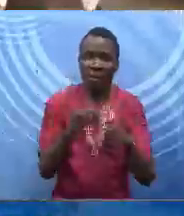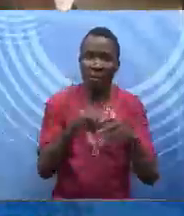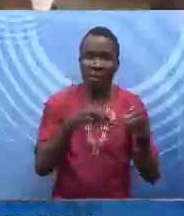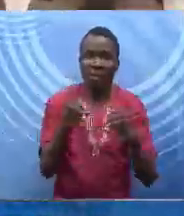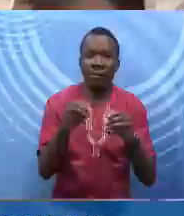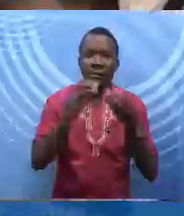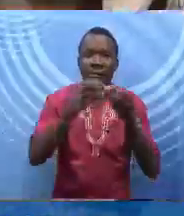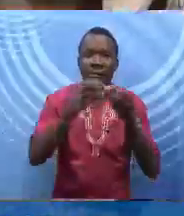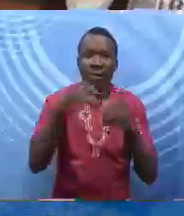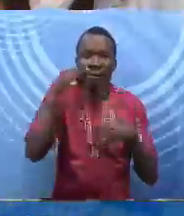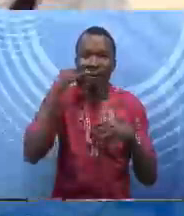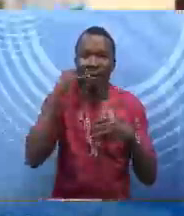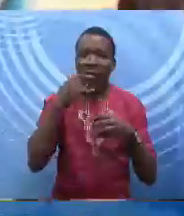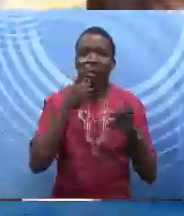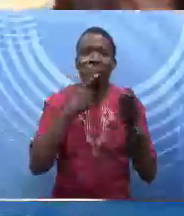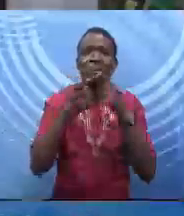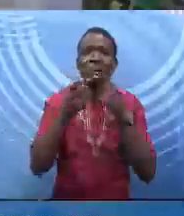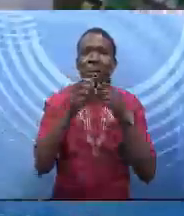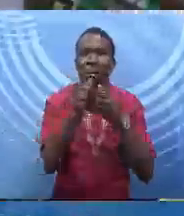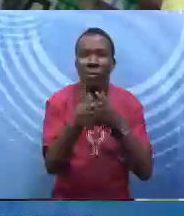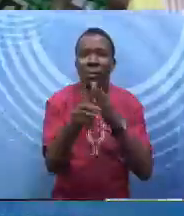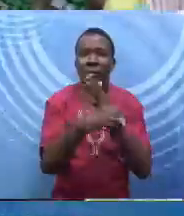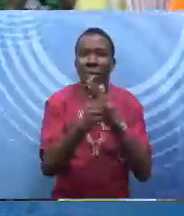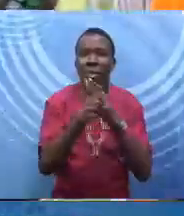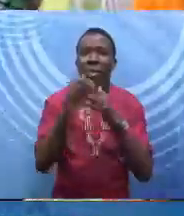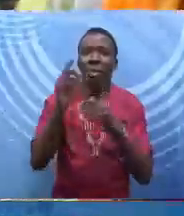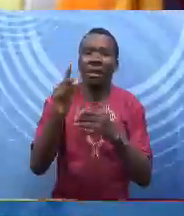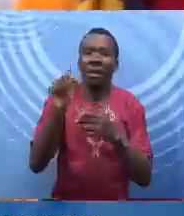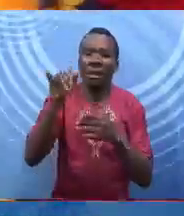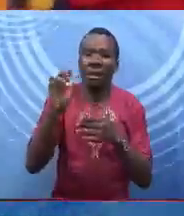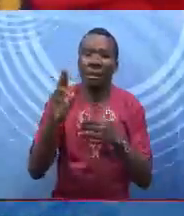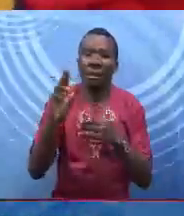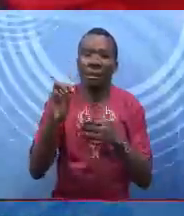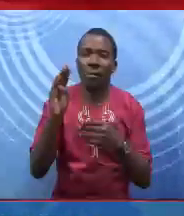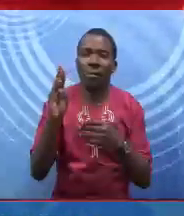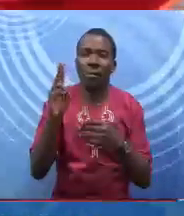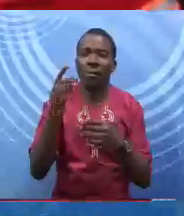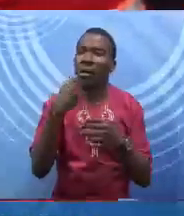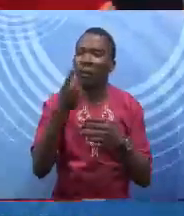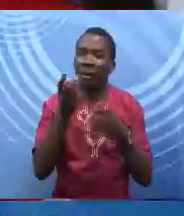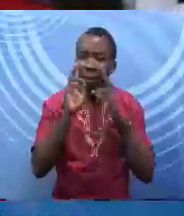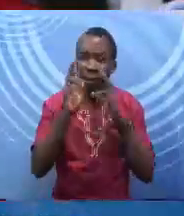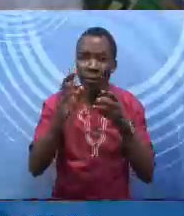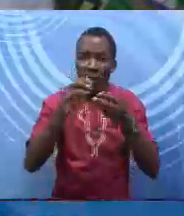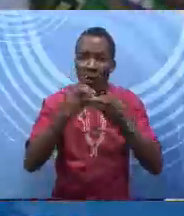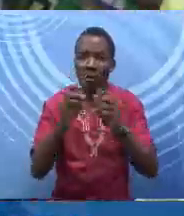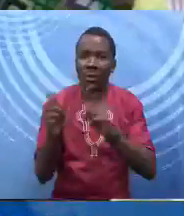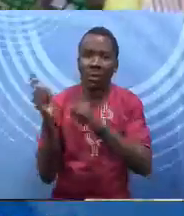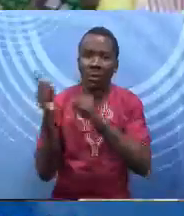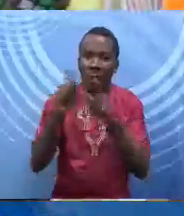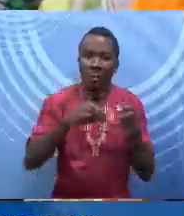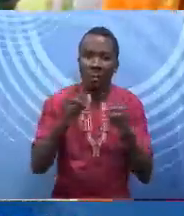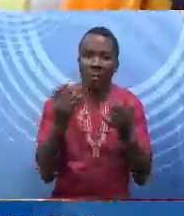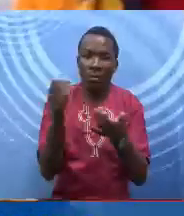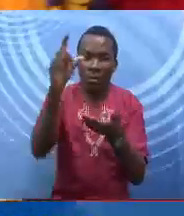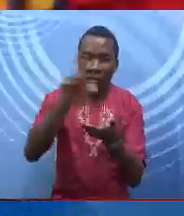wa telefoni tuvugana n'umunyamabanga nshingabikorwa w'umurenge wa Kayumbu Majyambere Samuel, adutangarije kurebye umubare w'abaremaga isoko mbere ndetse n'ubungubu aho ubwo